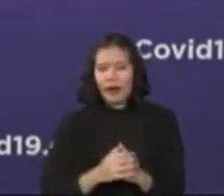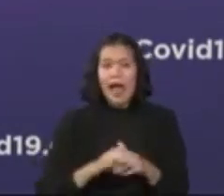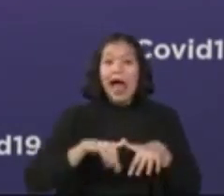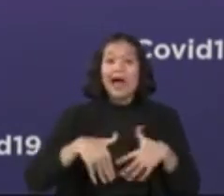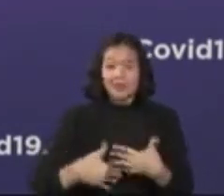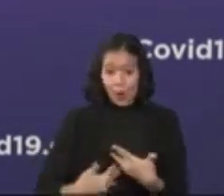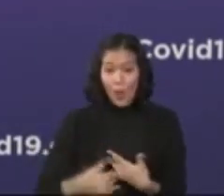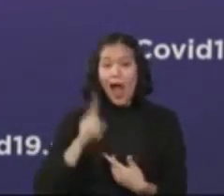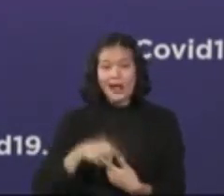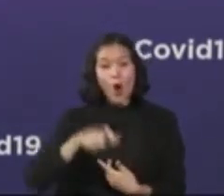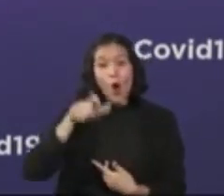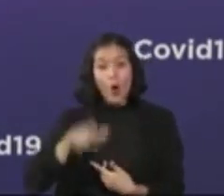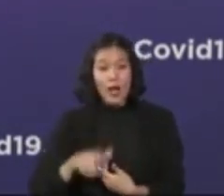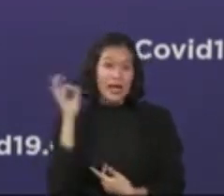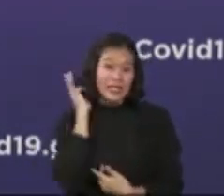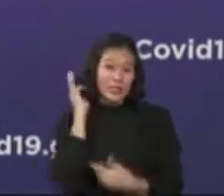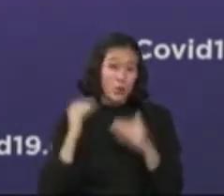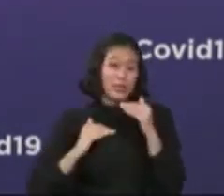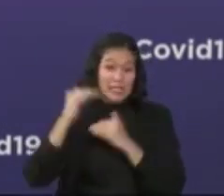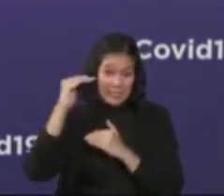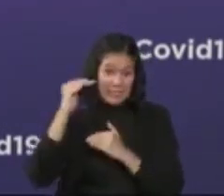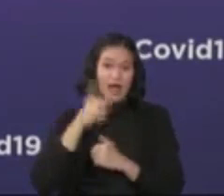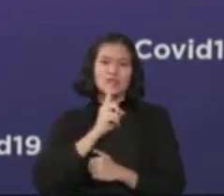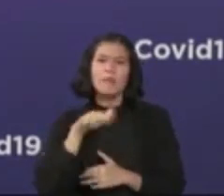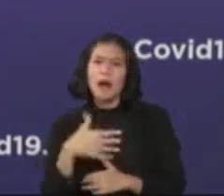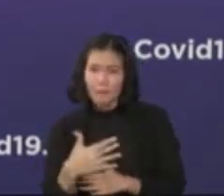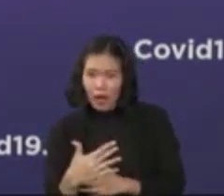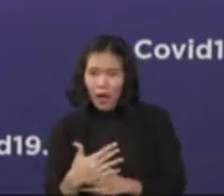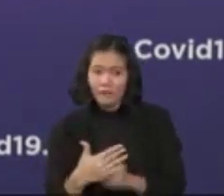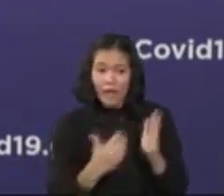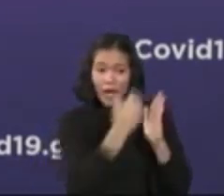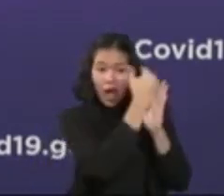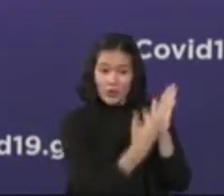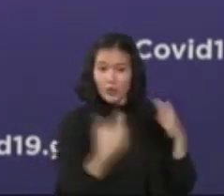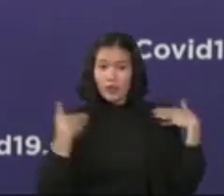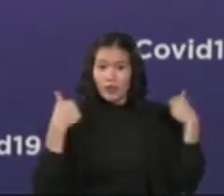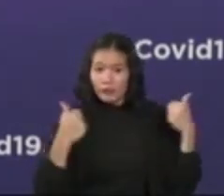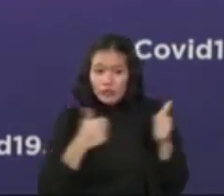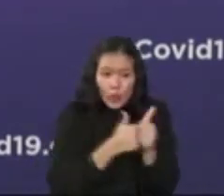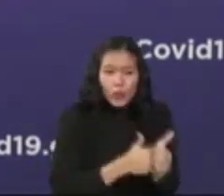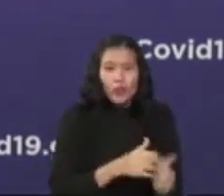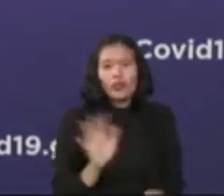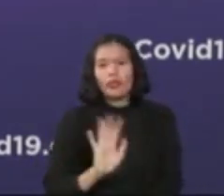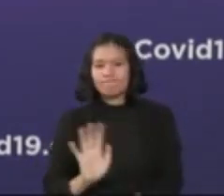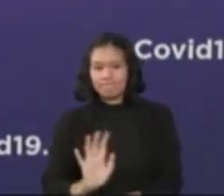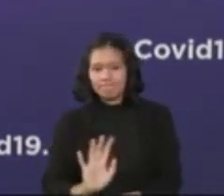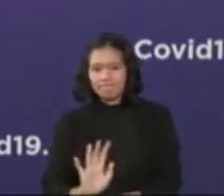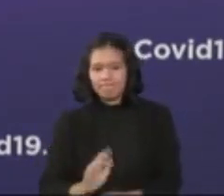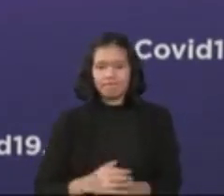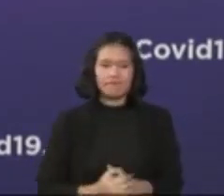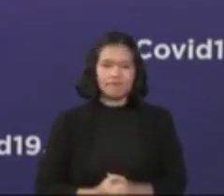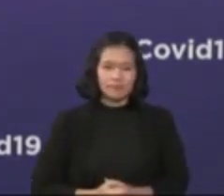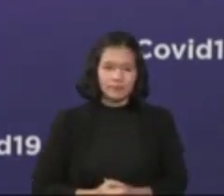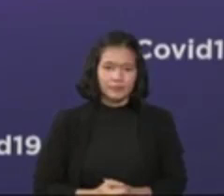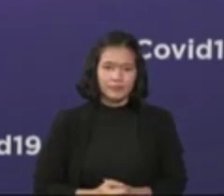yang rentan karena perilakunya belum menjalankan secara disiplin, secara baik, secara